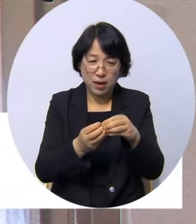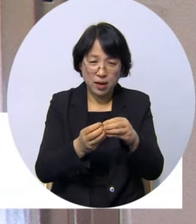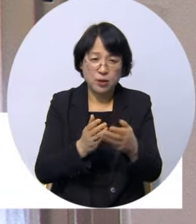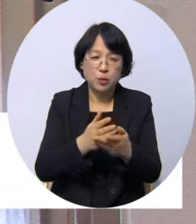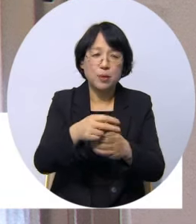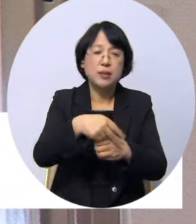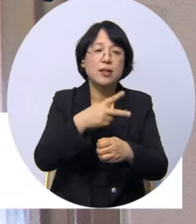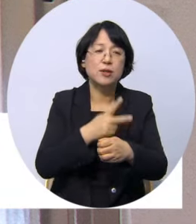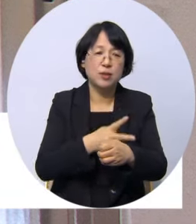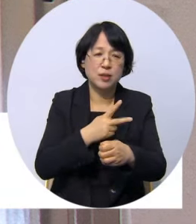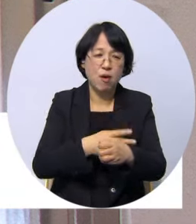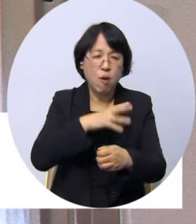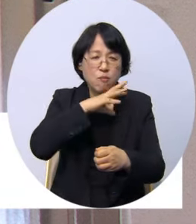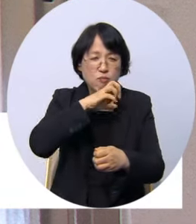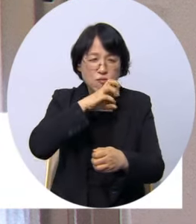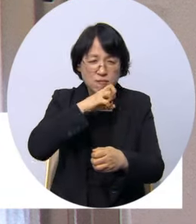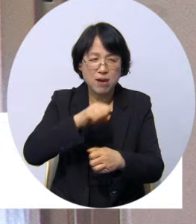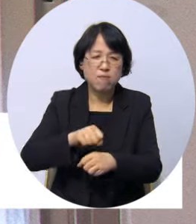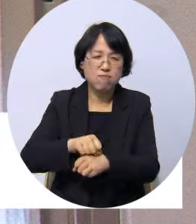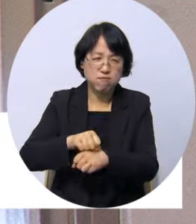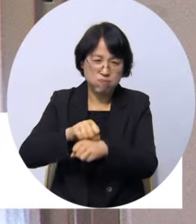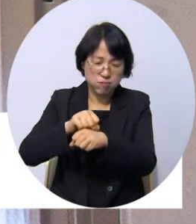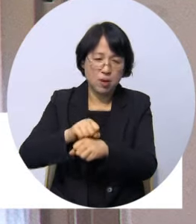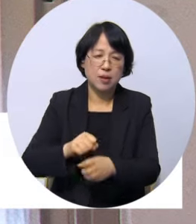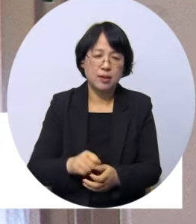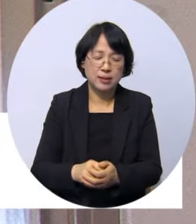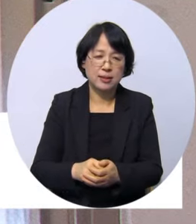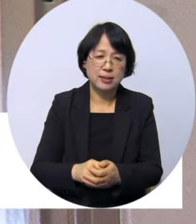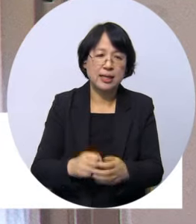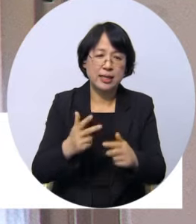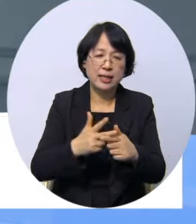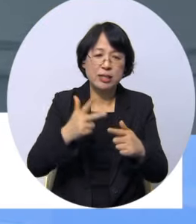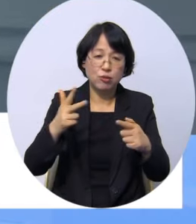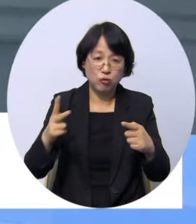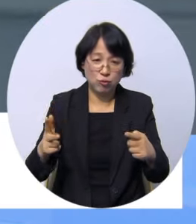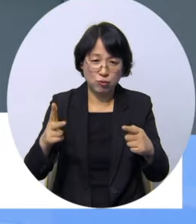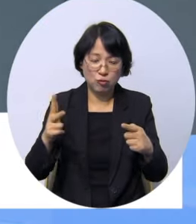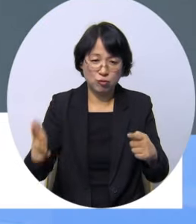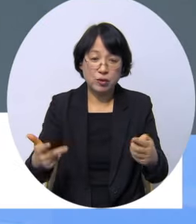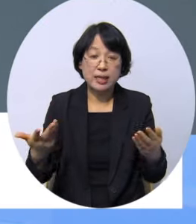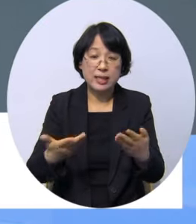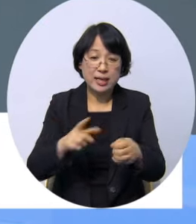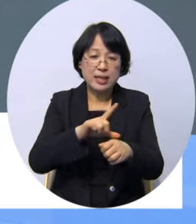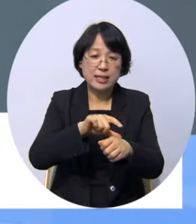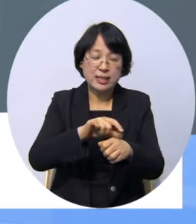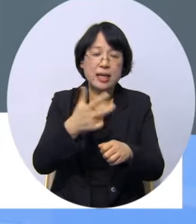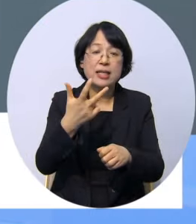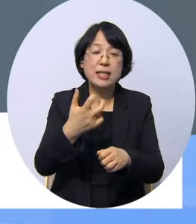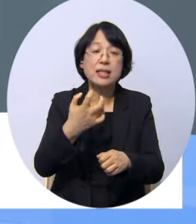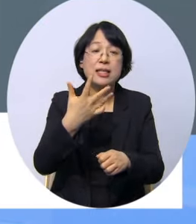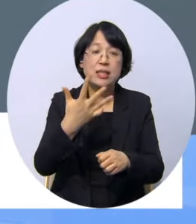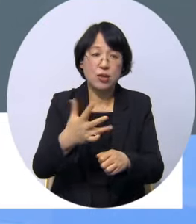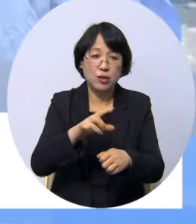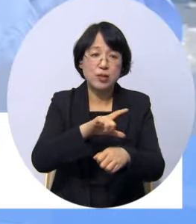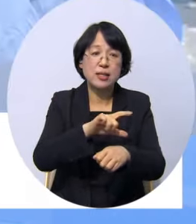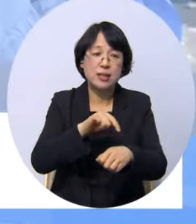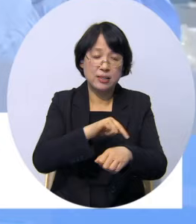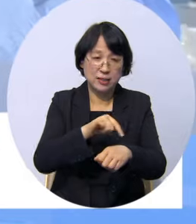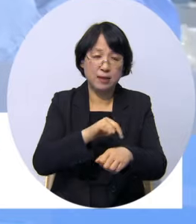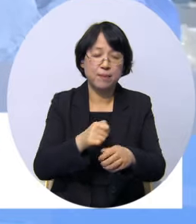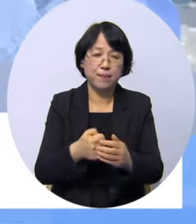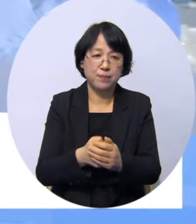상황인데요 주당 근무 시간은 이른 8시간 가까이 됩니다 실제 인턴 또 레지던트 등이